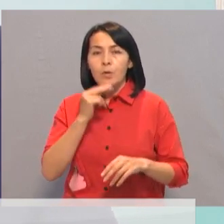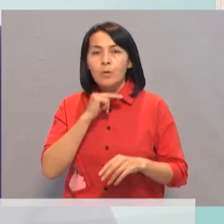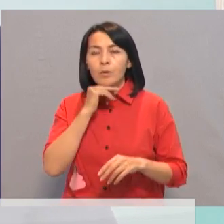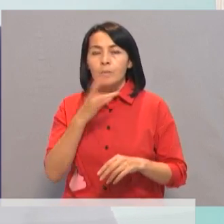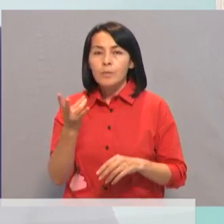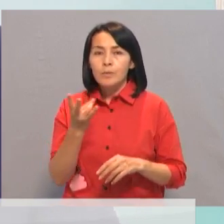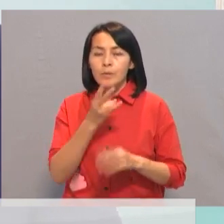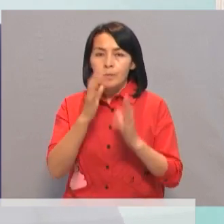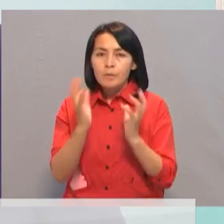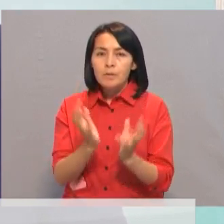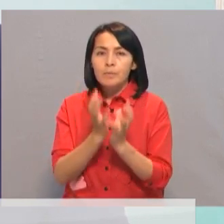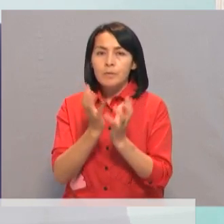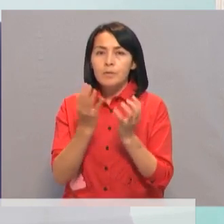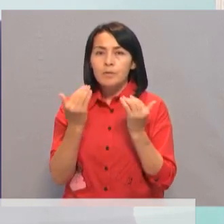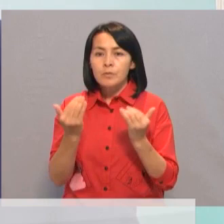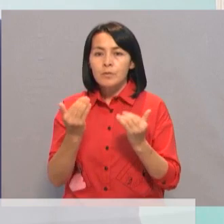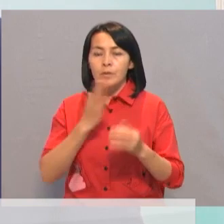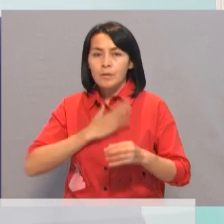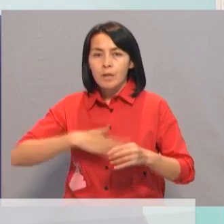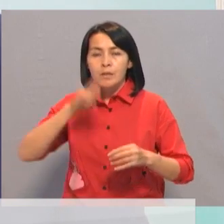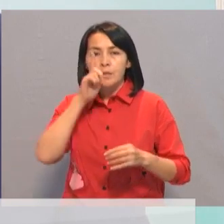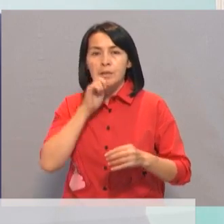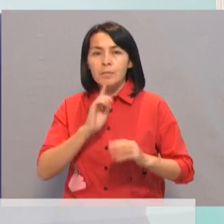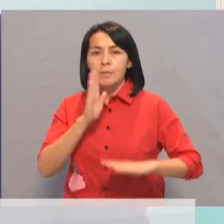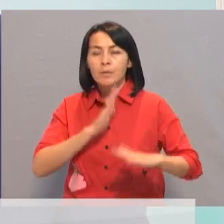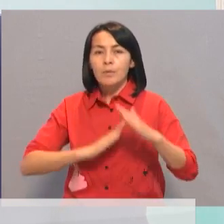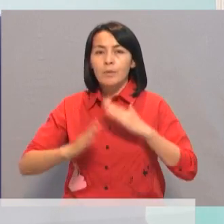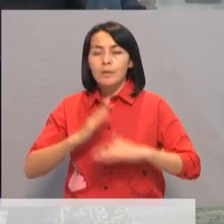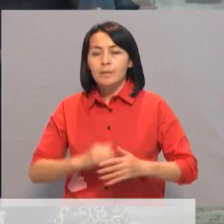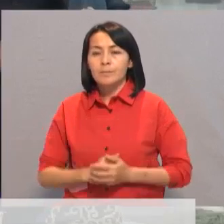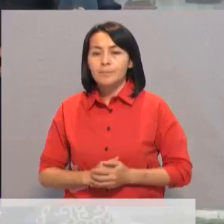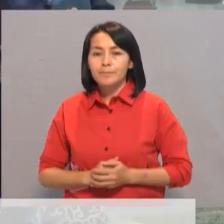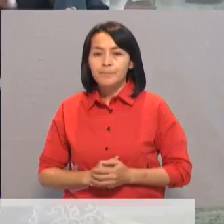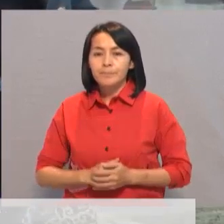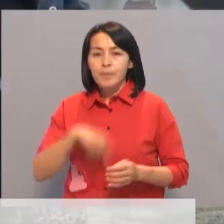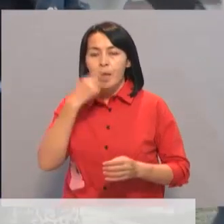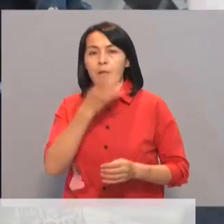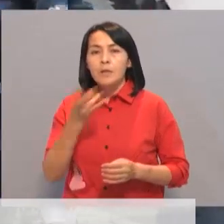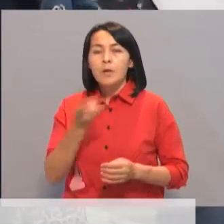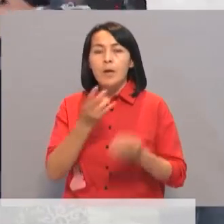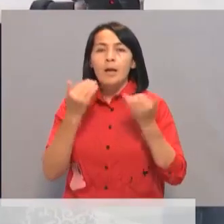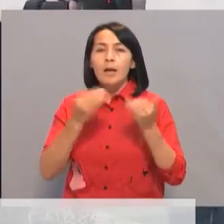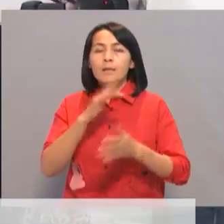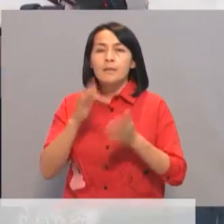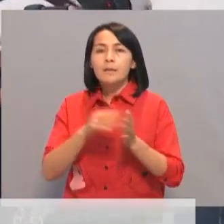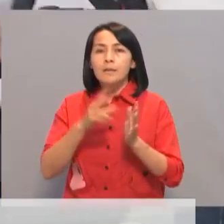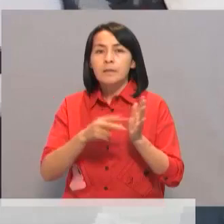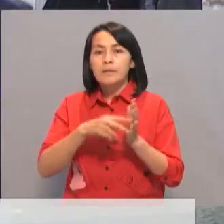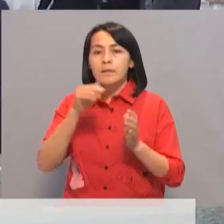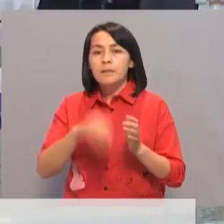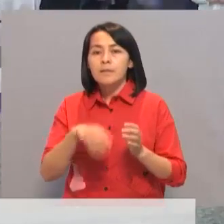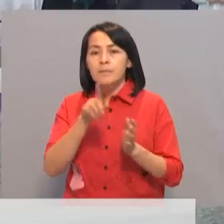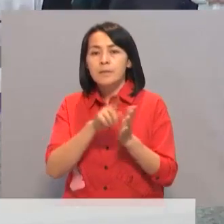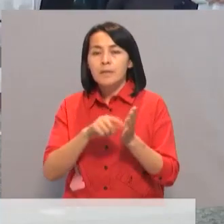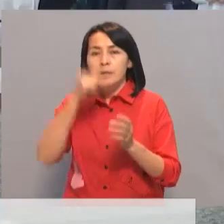Сол көңіл бөліп жүрсе, соған жандары семіріп, рухани жоғарлап жүреді. Айтып өткен жөн, қазір шаһарда 88 мың